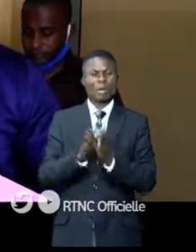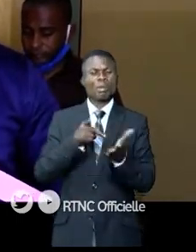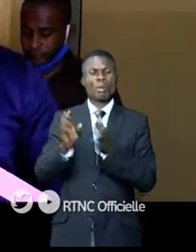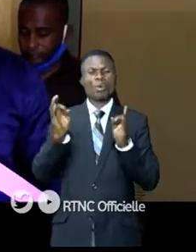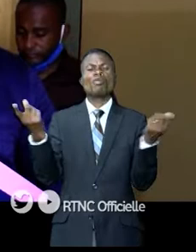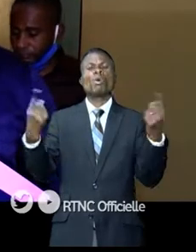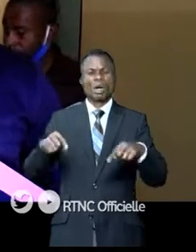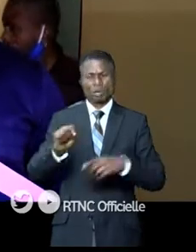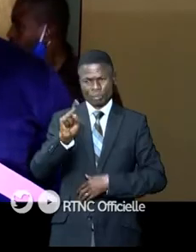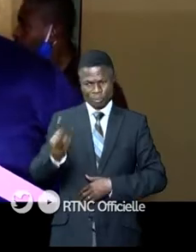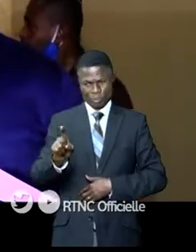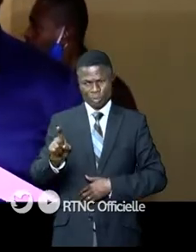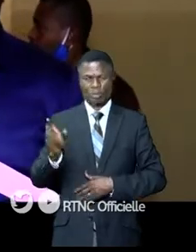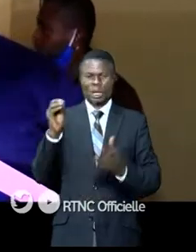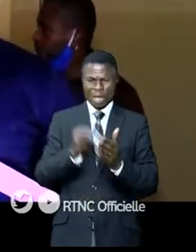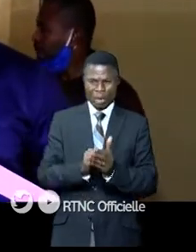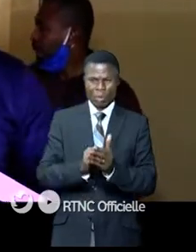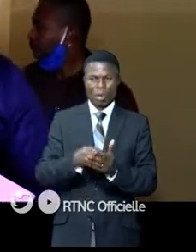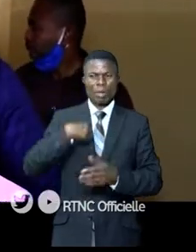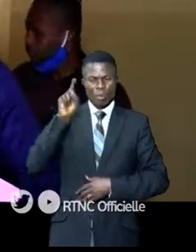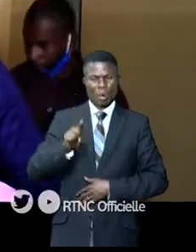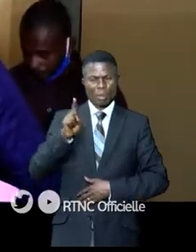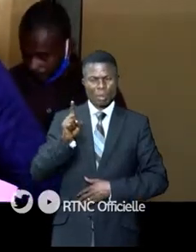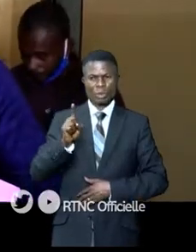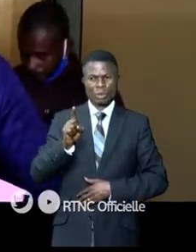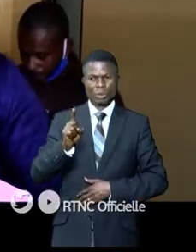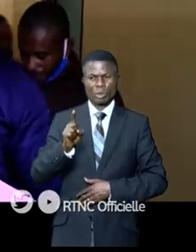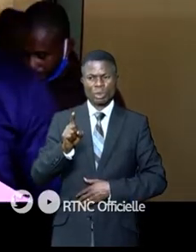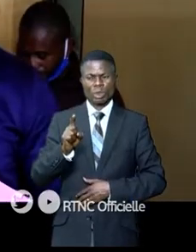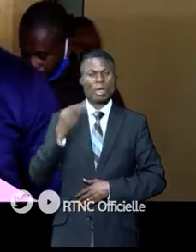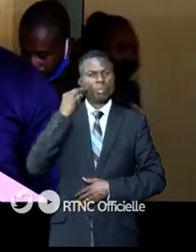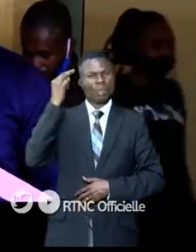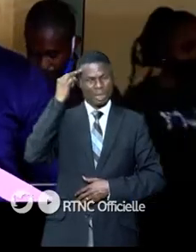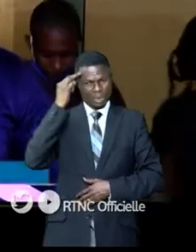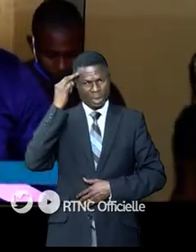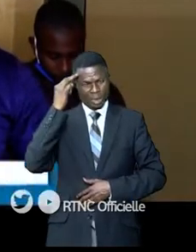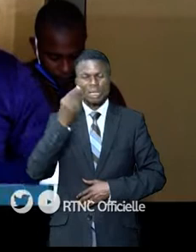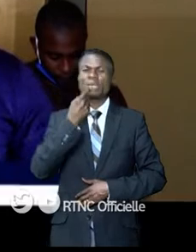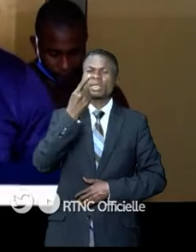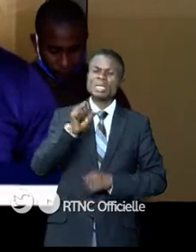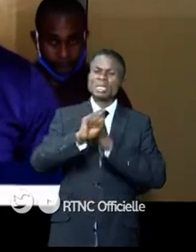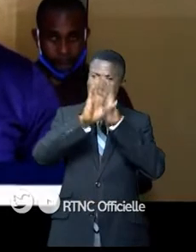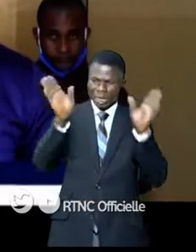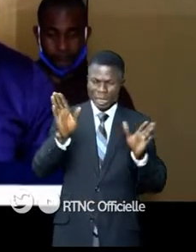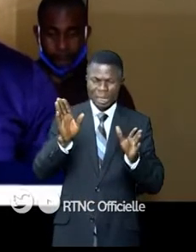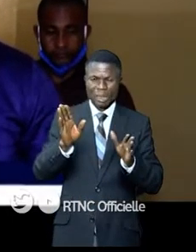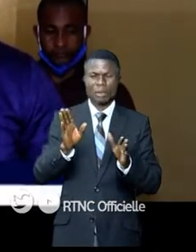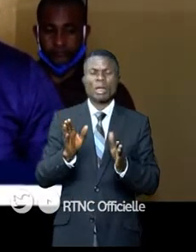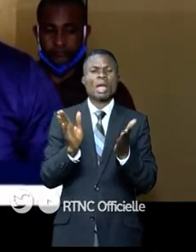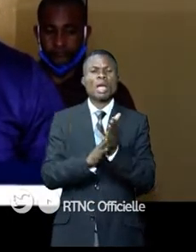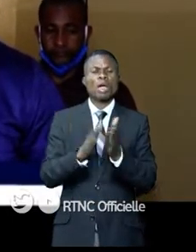Et je voudrais en même temps aussi que le ministre nous disent si bientôt il y